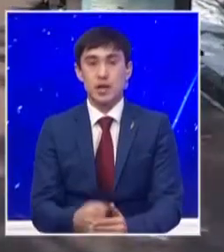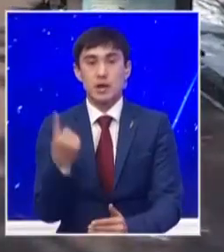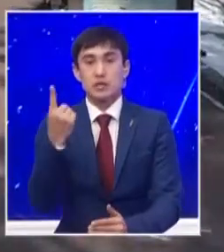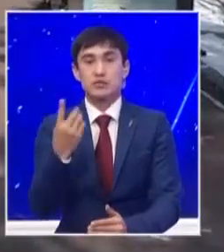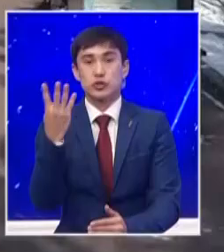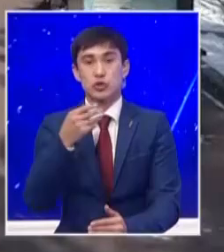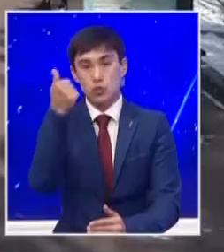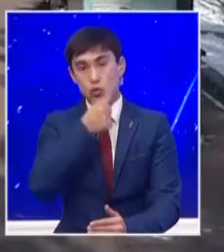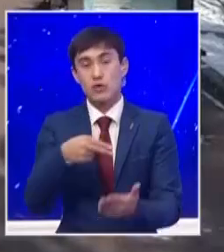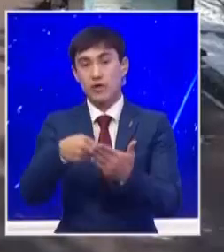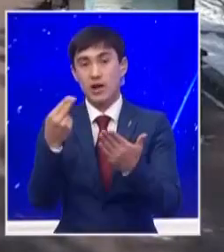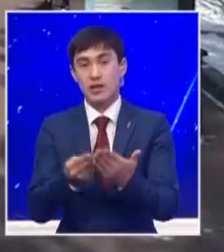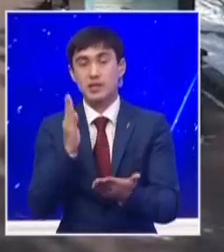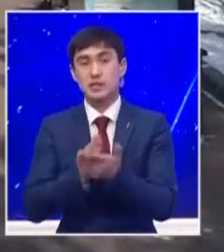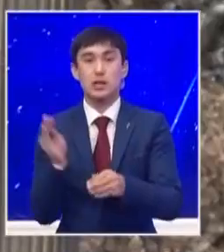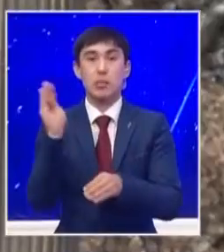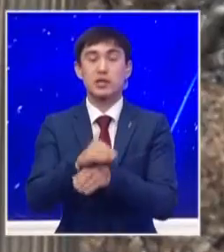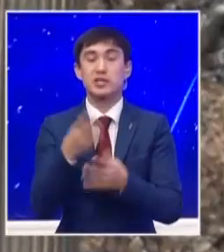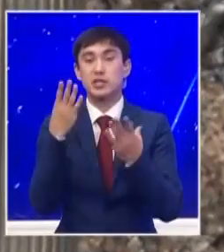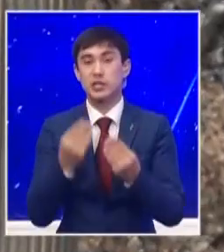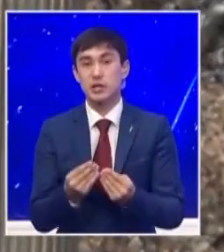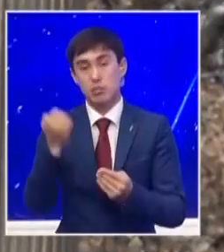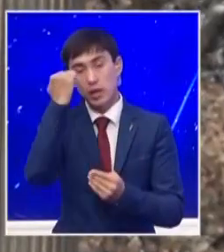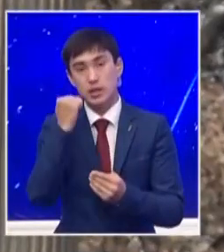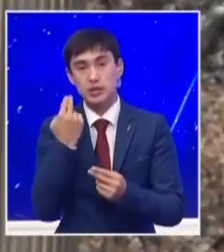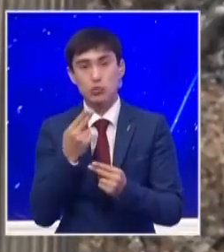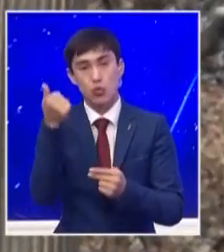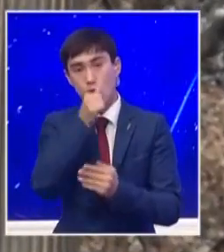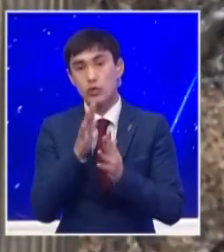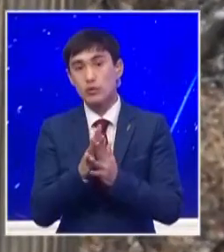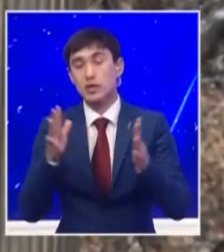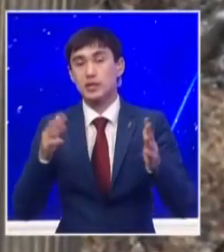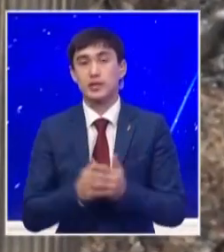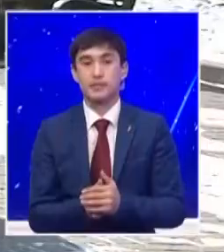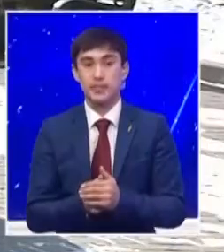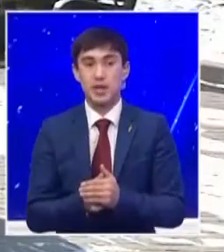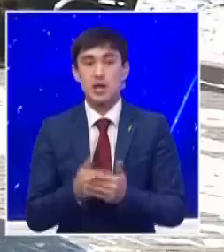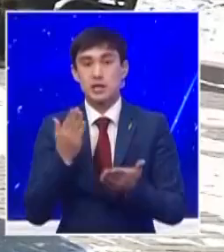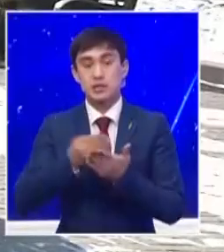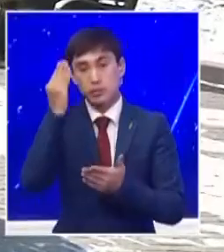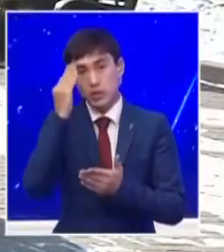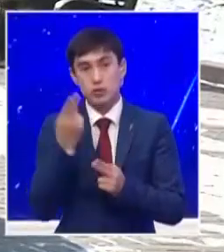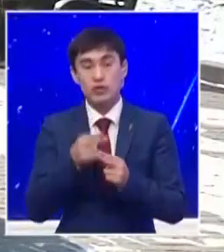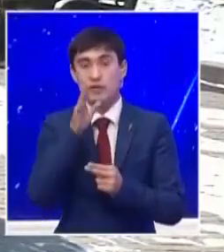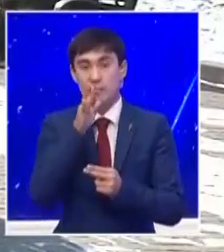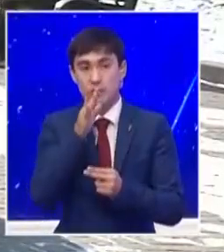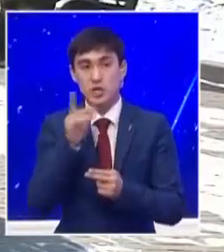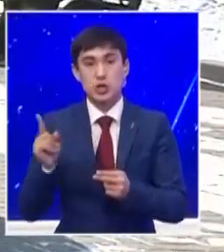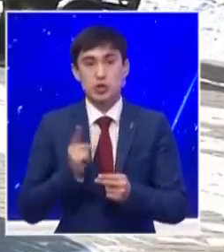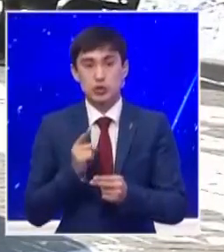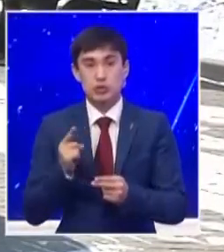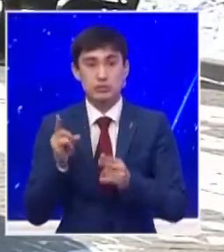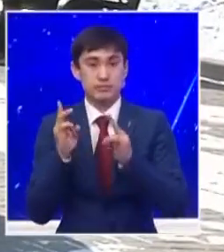в 4 года в календаре появляется дополнительный день благодаря чему год становится длиннее бытует мнение что в это время стоит ждать